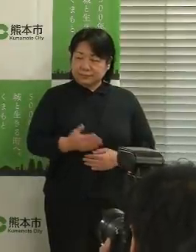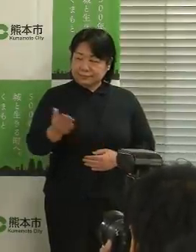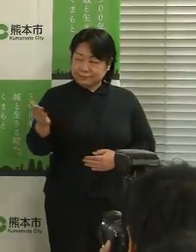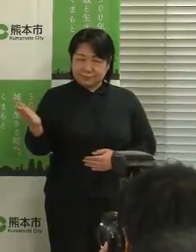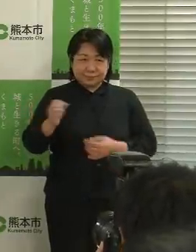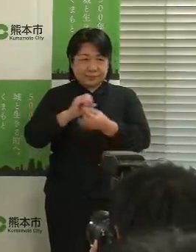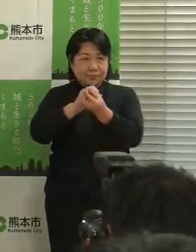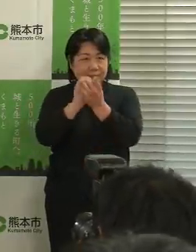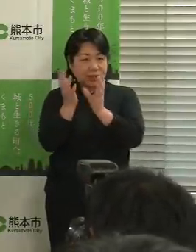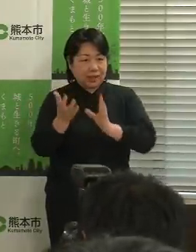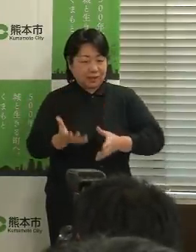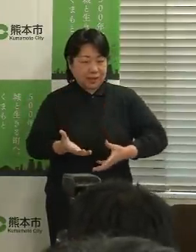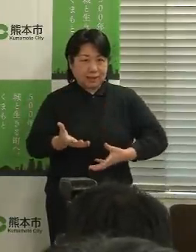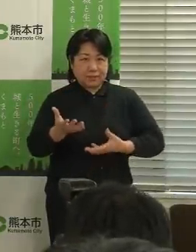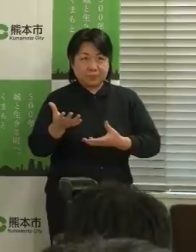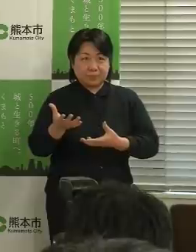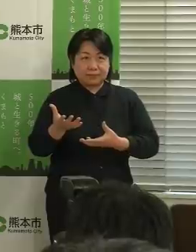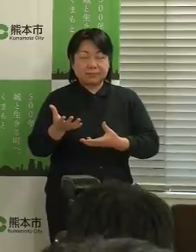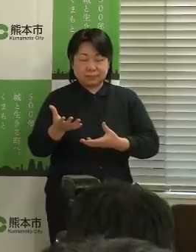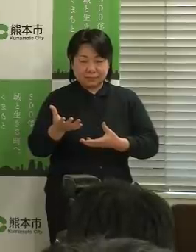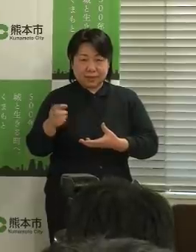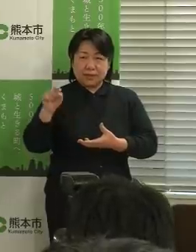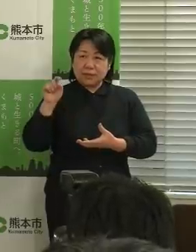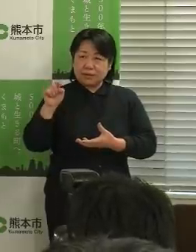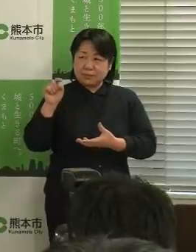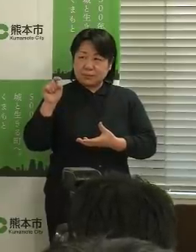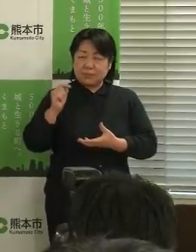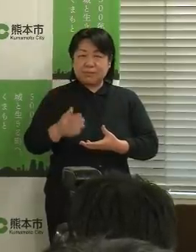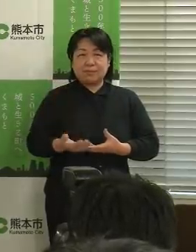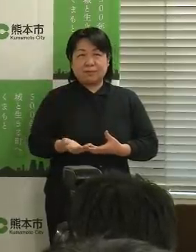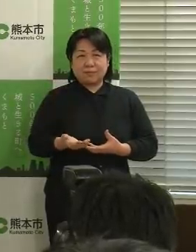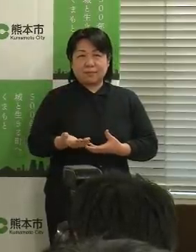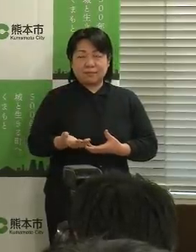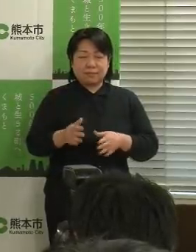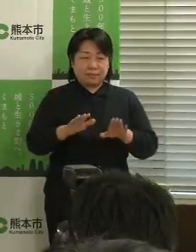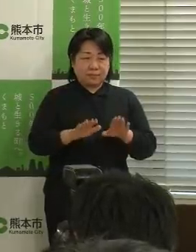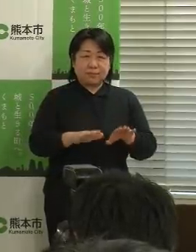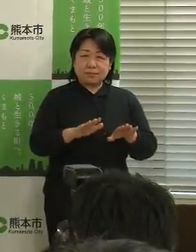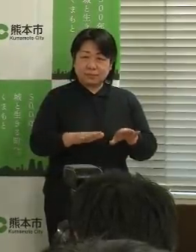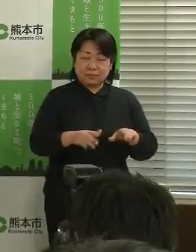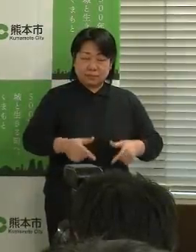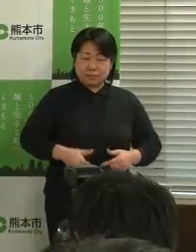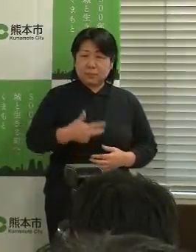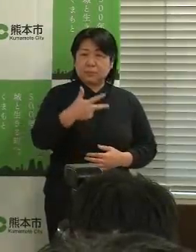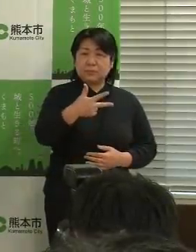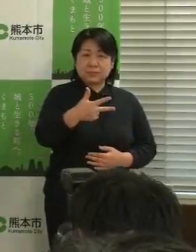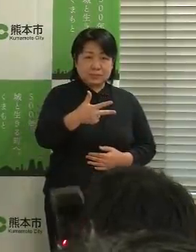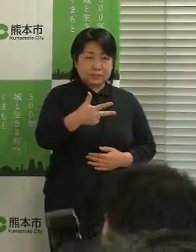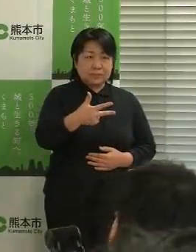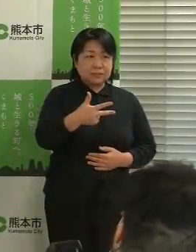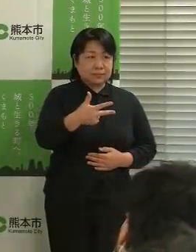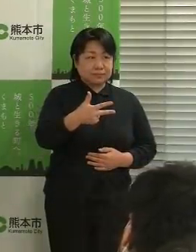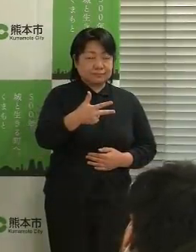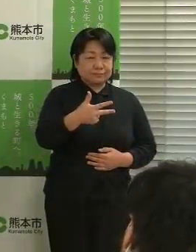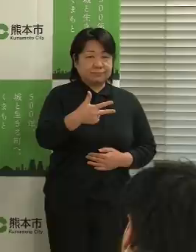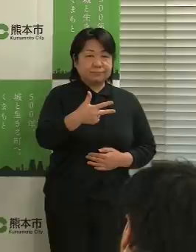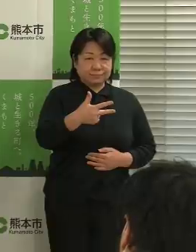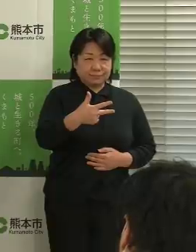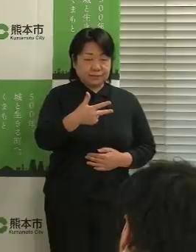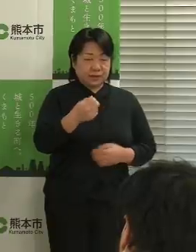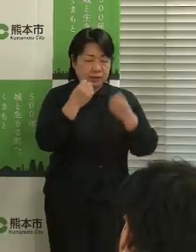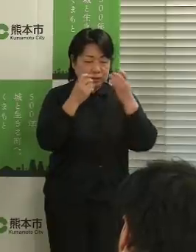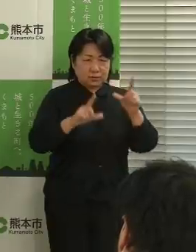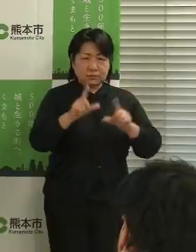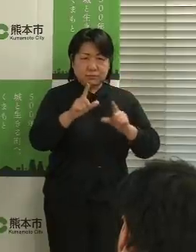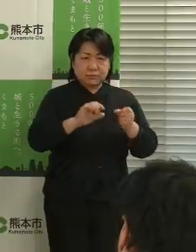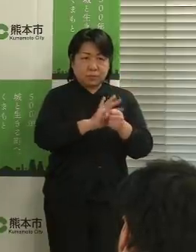花束でございますけれども、これは現在熊本市で新型